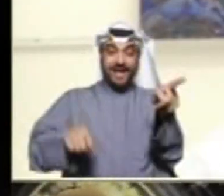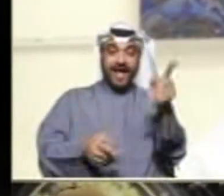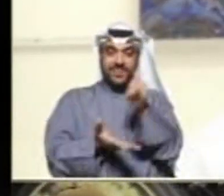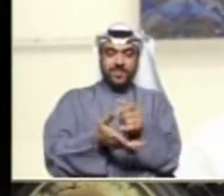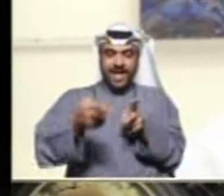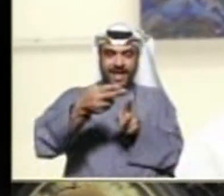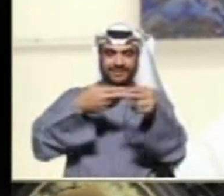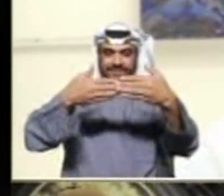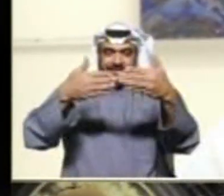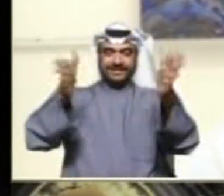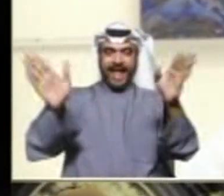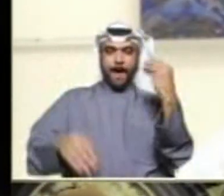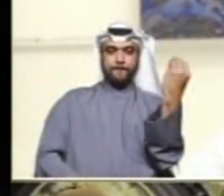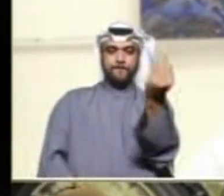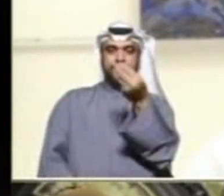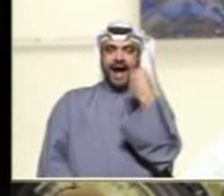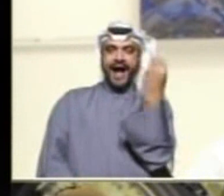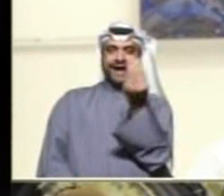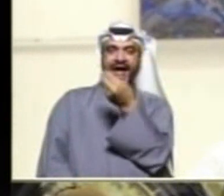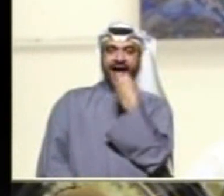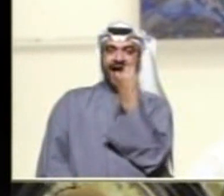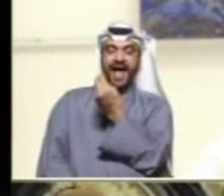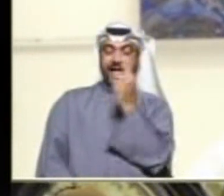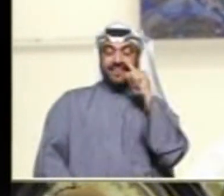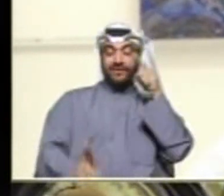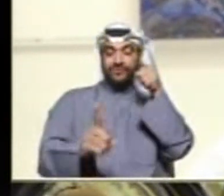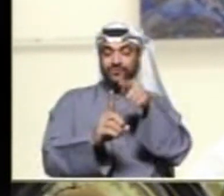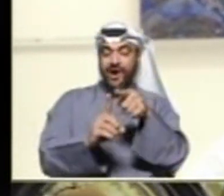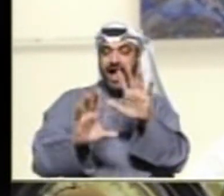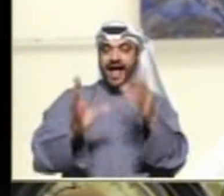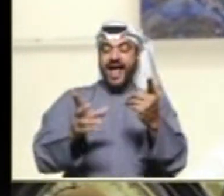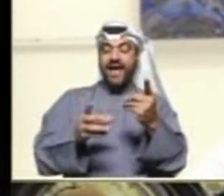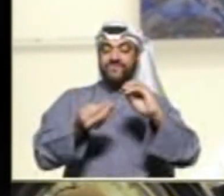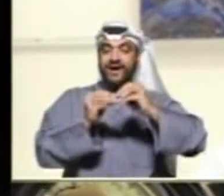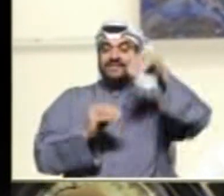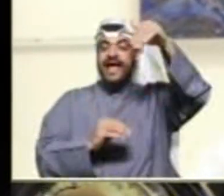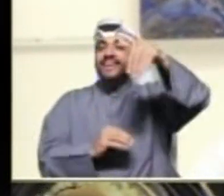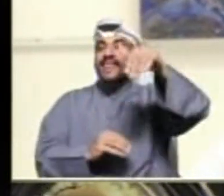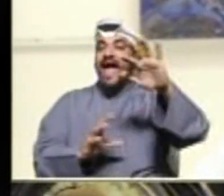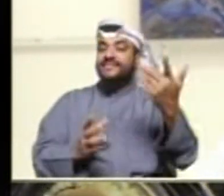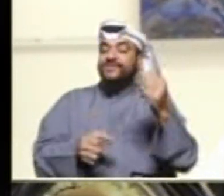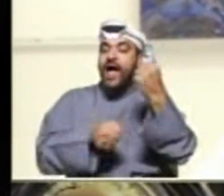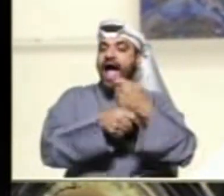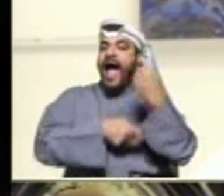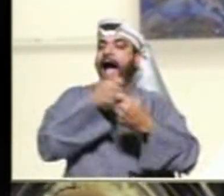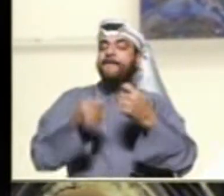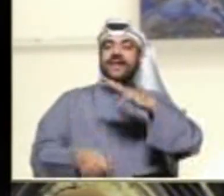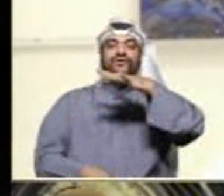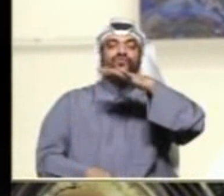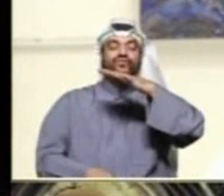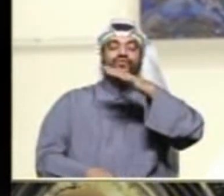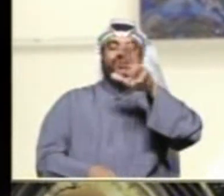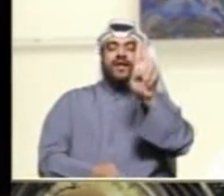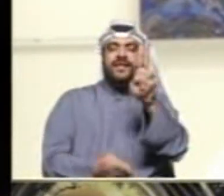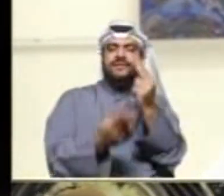تحدثنا عن الجانب الدلالي أو التعبيري للأعمال، هي لها